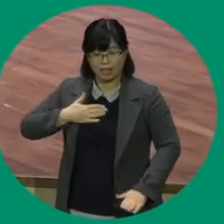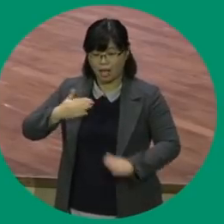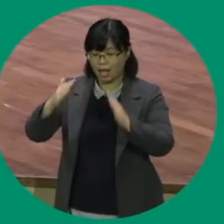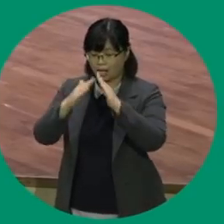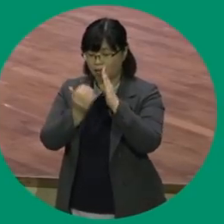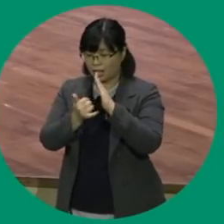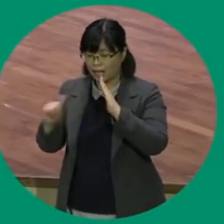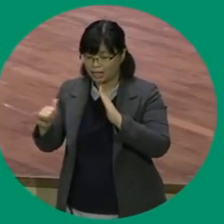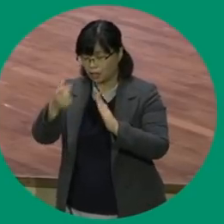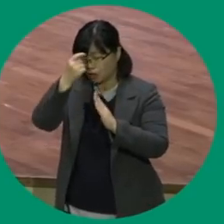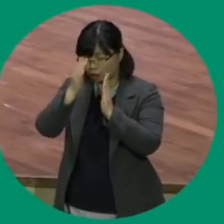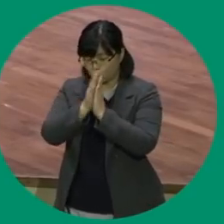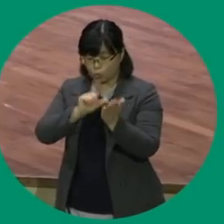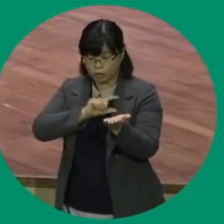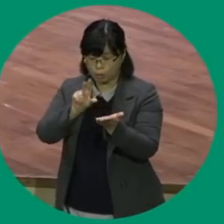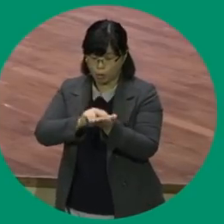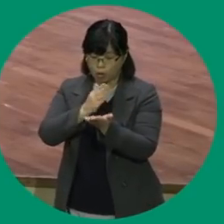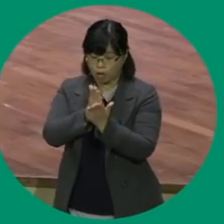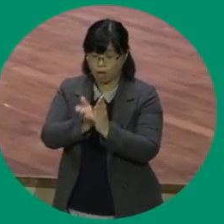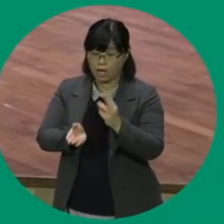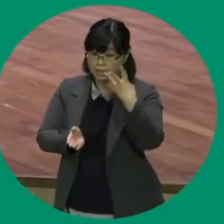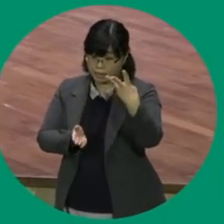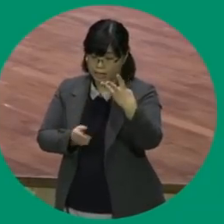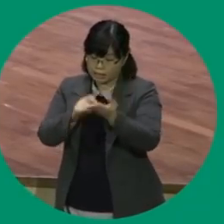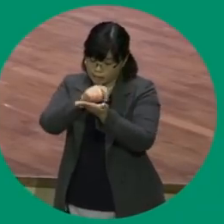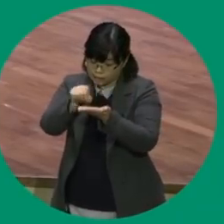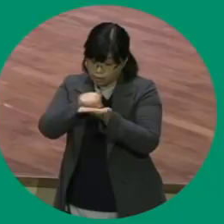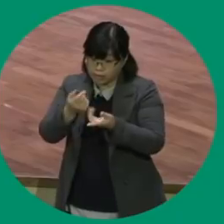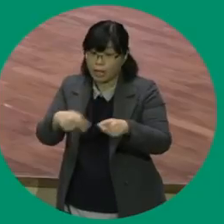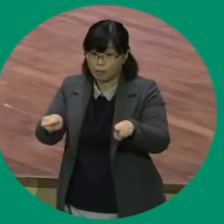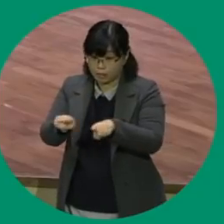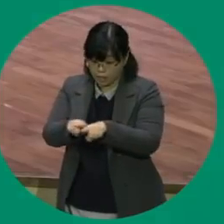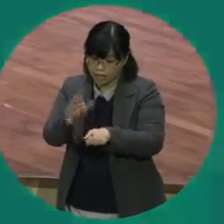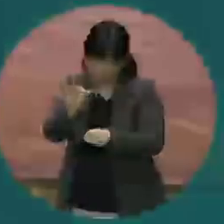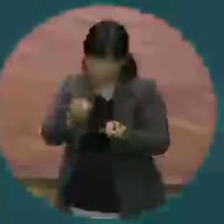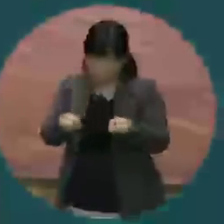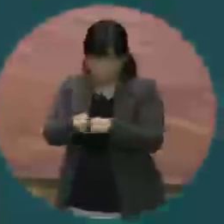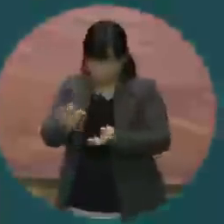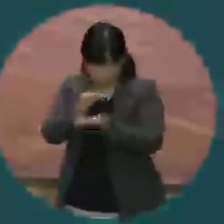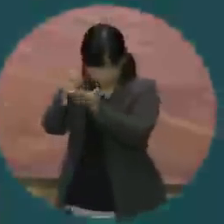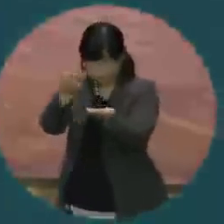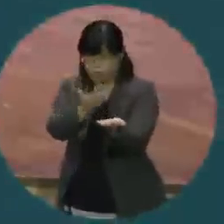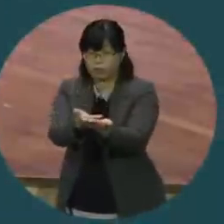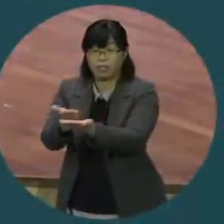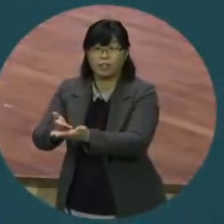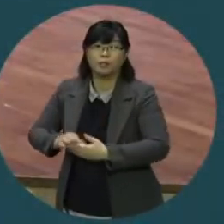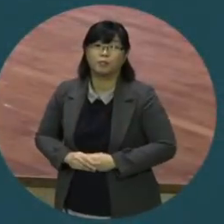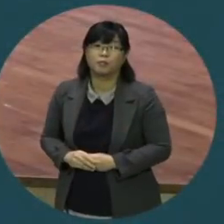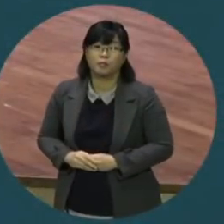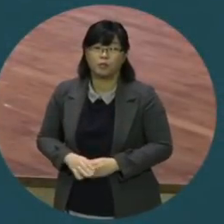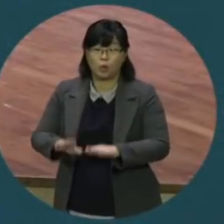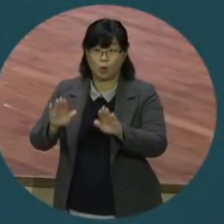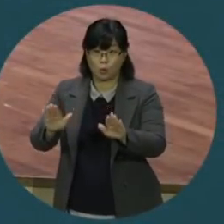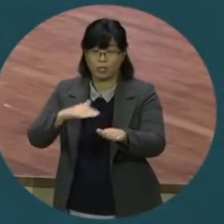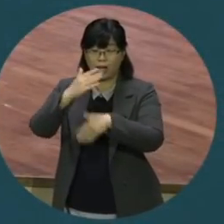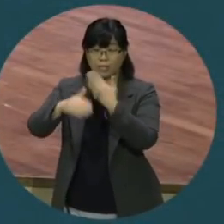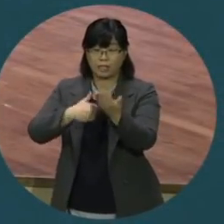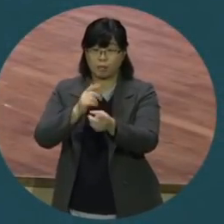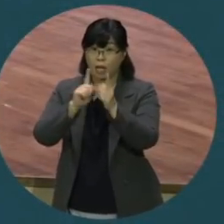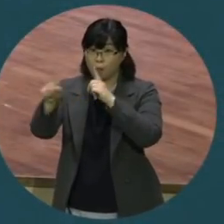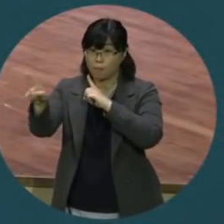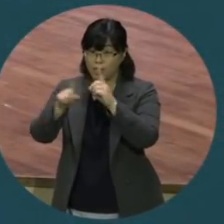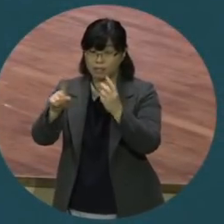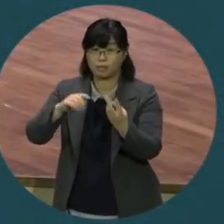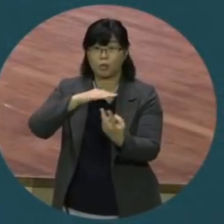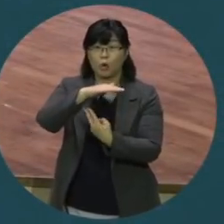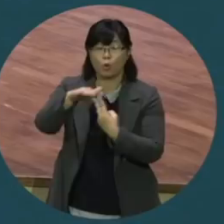가지를 기록하셔서 하나님께 드리시기 바랍니다. 나머지 광고는 주보를 참고해 주시고 오늘 은혜 받고 성취될 하나님의